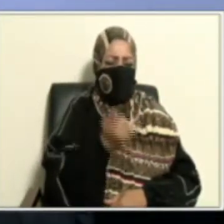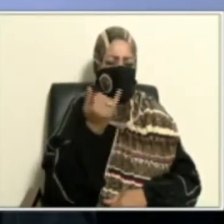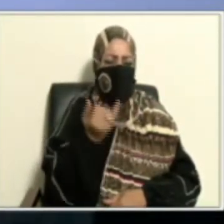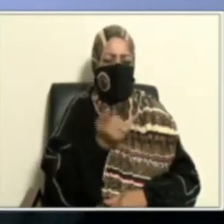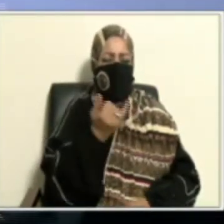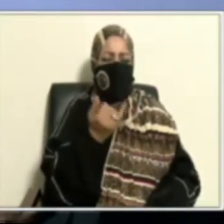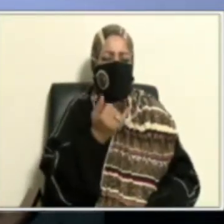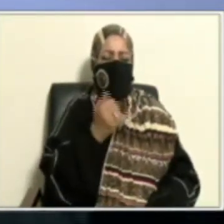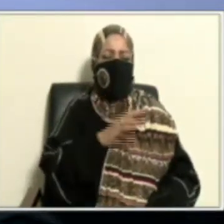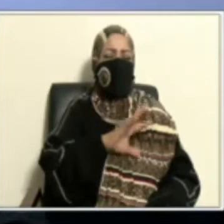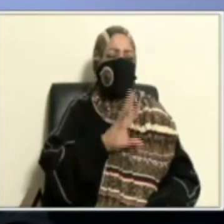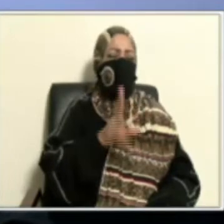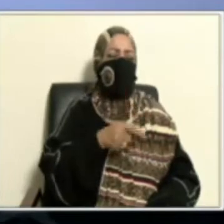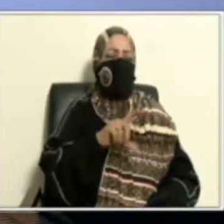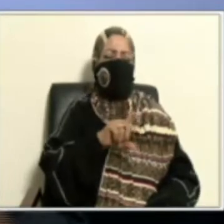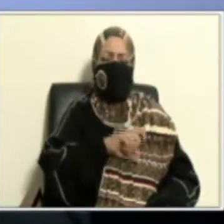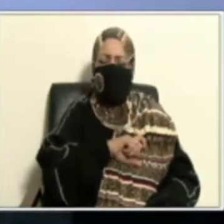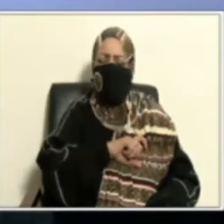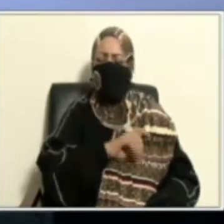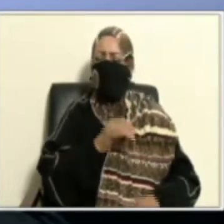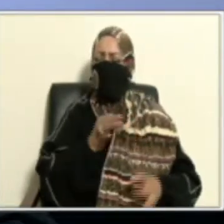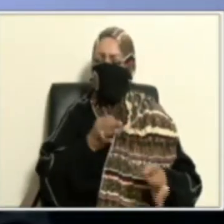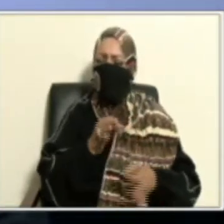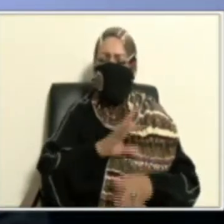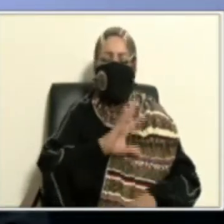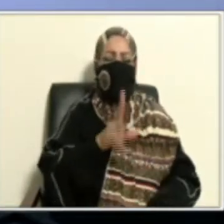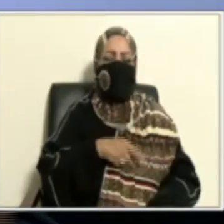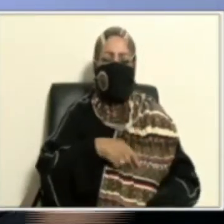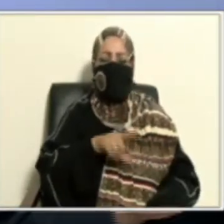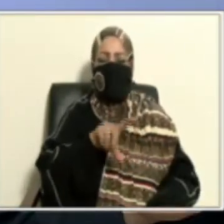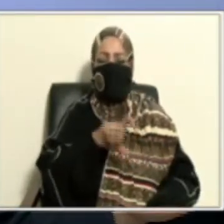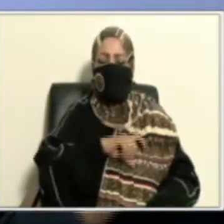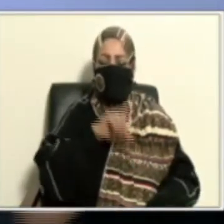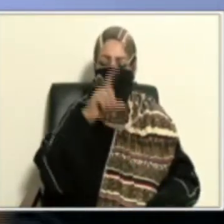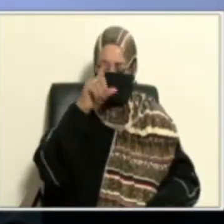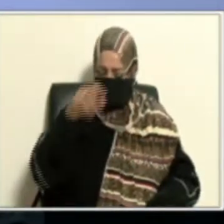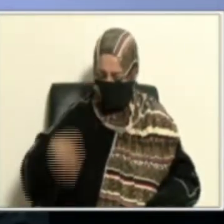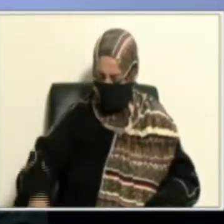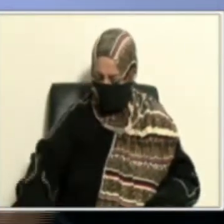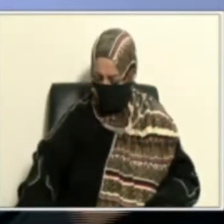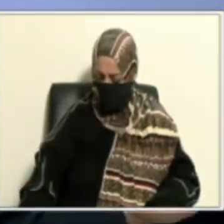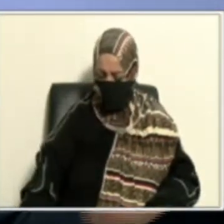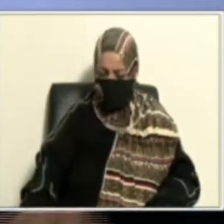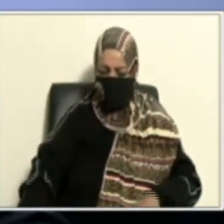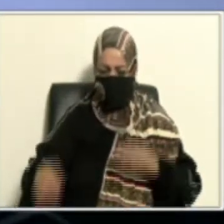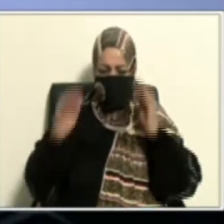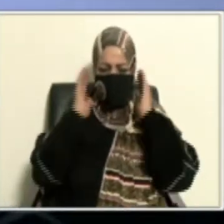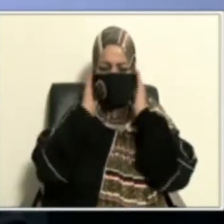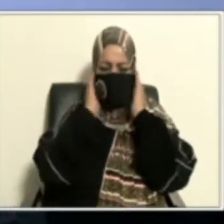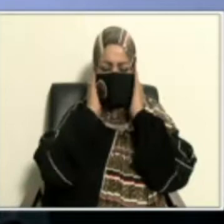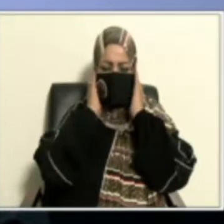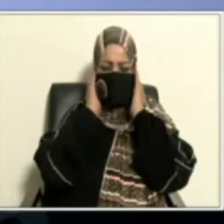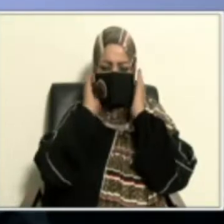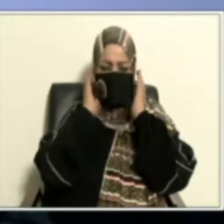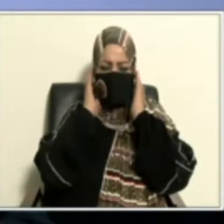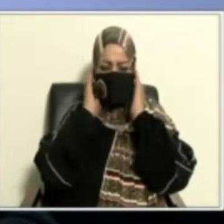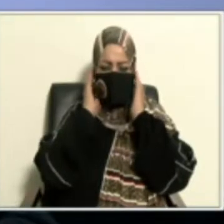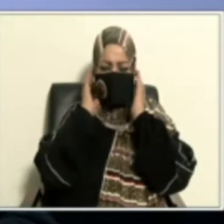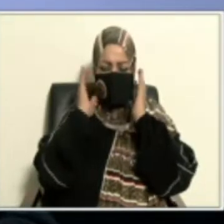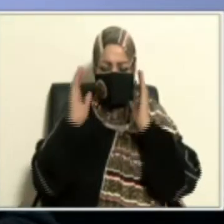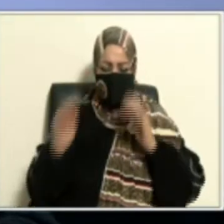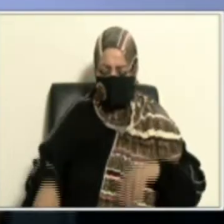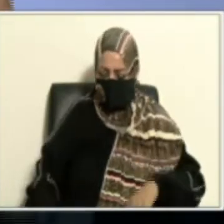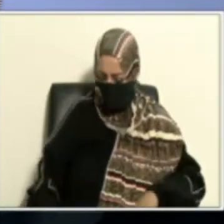منهجه، ولا واحد في الطب مع منهجه، ولا في الفيزياء، وتقول له والله احفظ لي صحيح مسلم، ولا احفظ لي صحيح البخاري، ولا